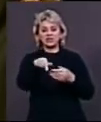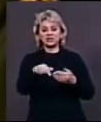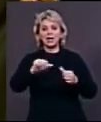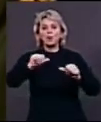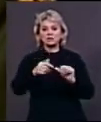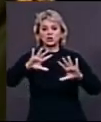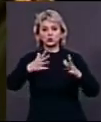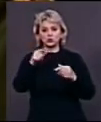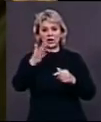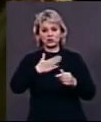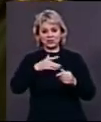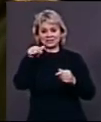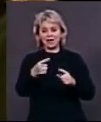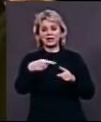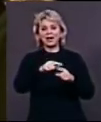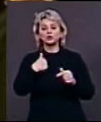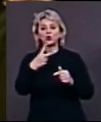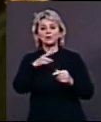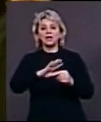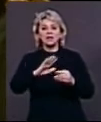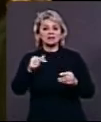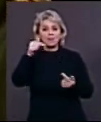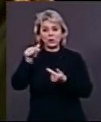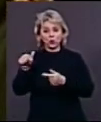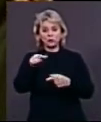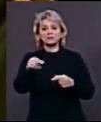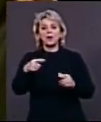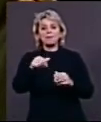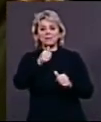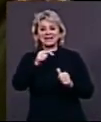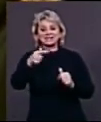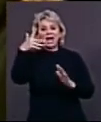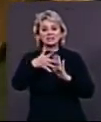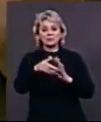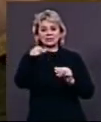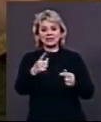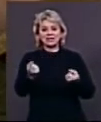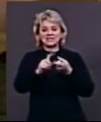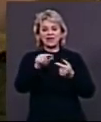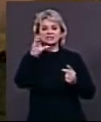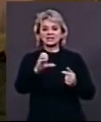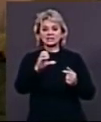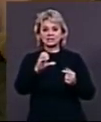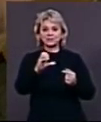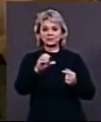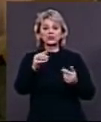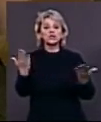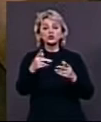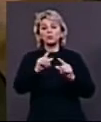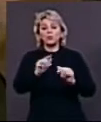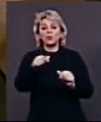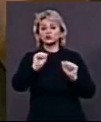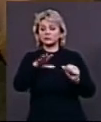постоянно случающиеся с нами, которые нам кажутся нелогичными, пытаться осмыслить. Вот. Это связано с чем угодно,